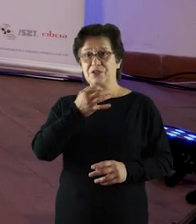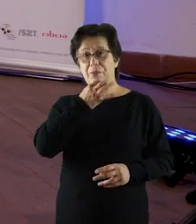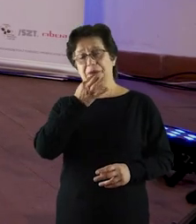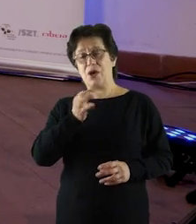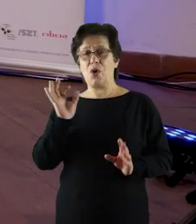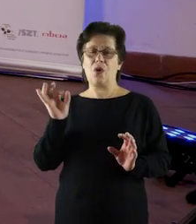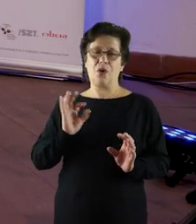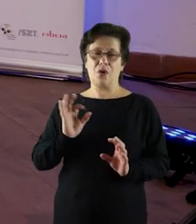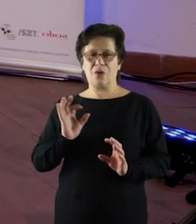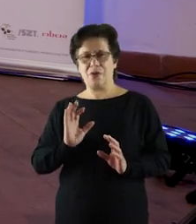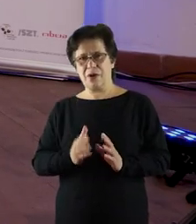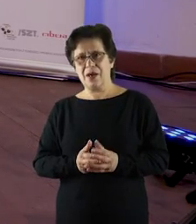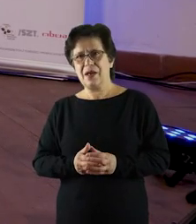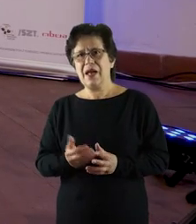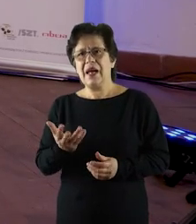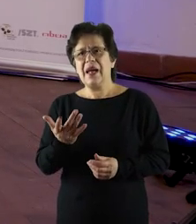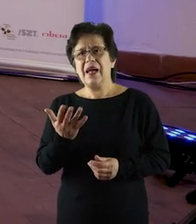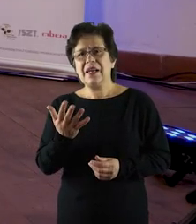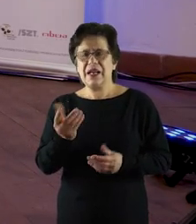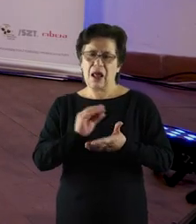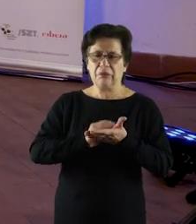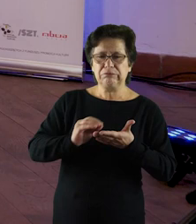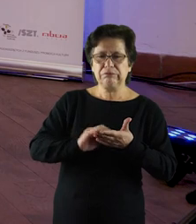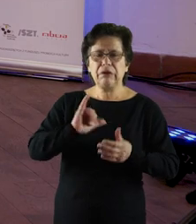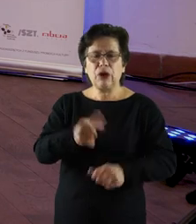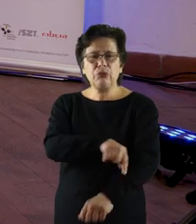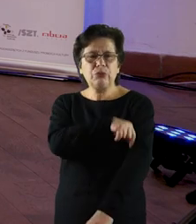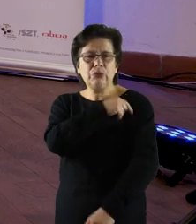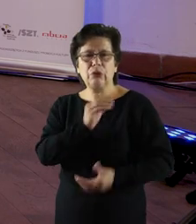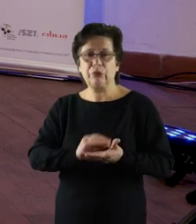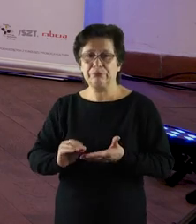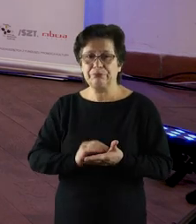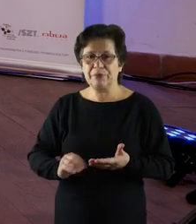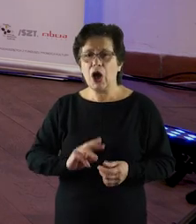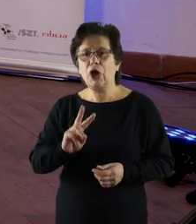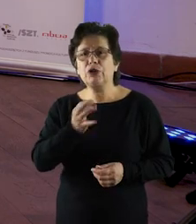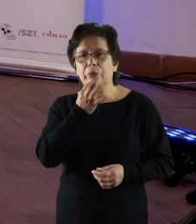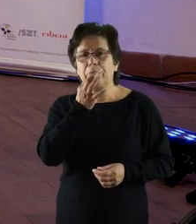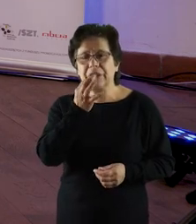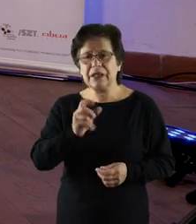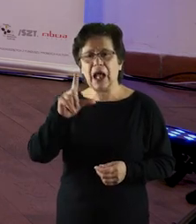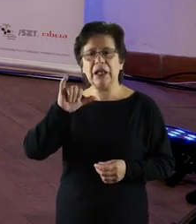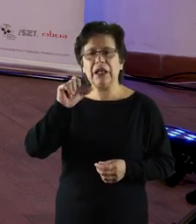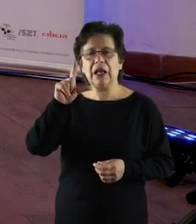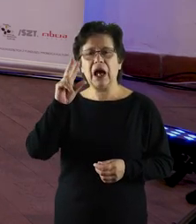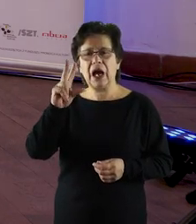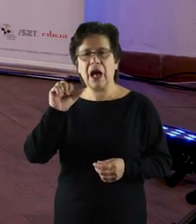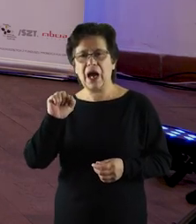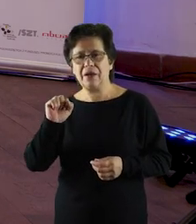Ojej, jak szybciutko, prosimy. A ile trwa takie napisanie książki? Pytanie świetne, a kto pyta? Jeszcze